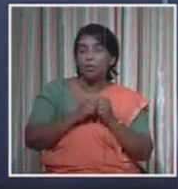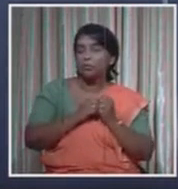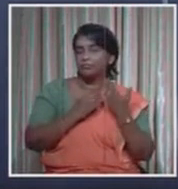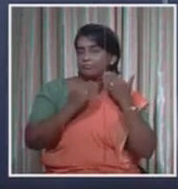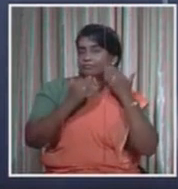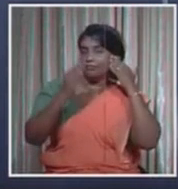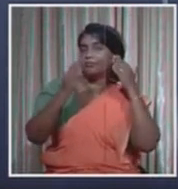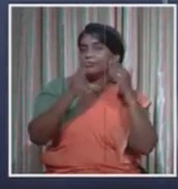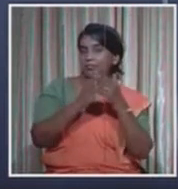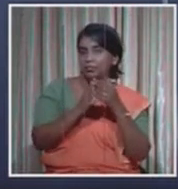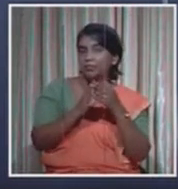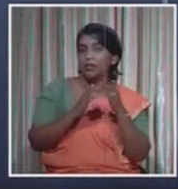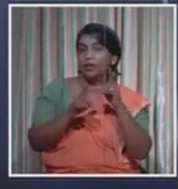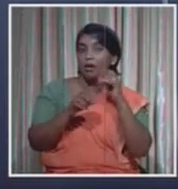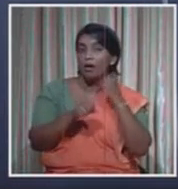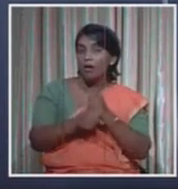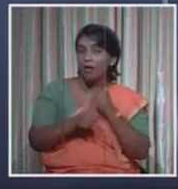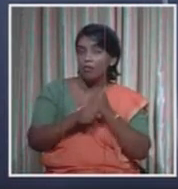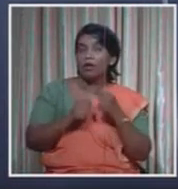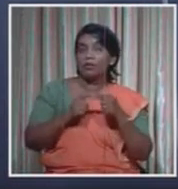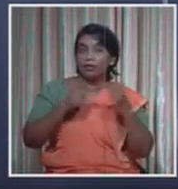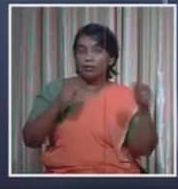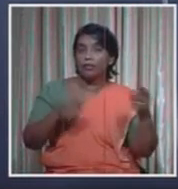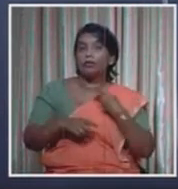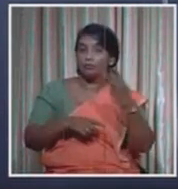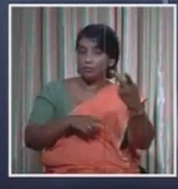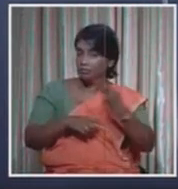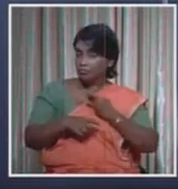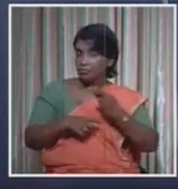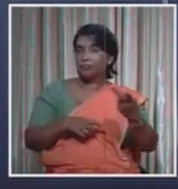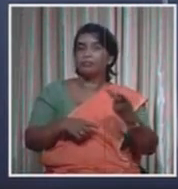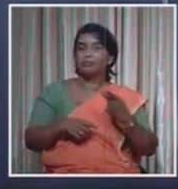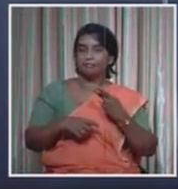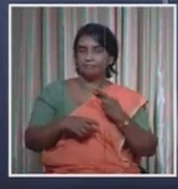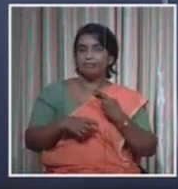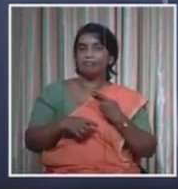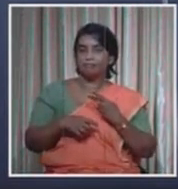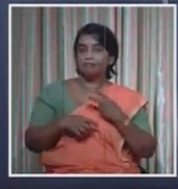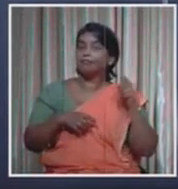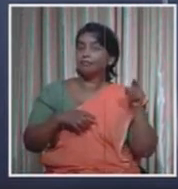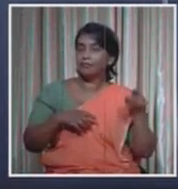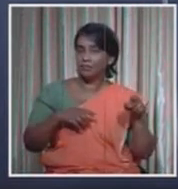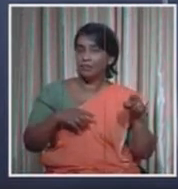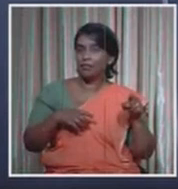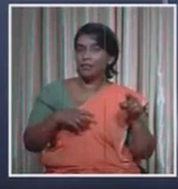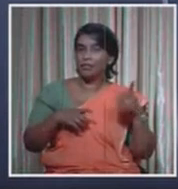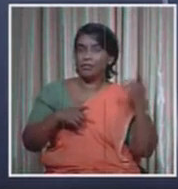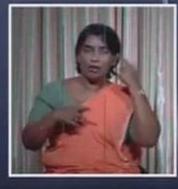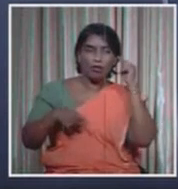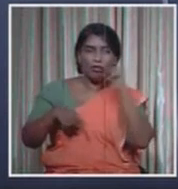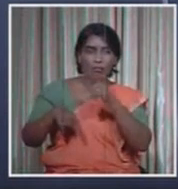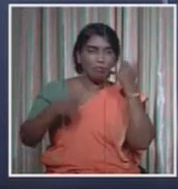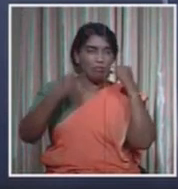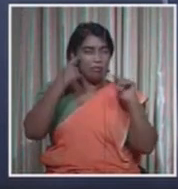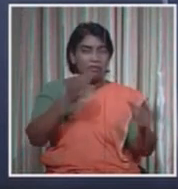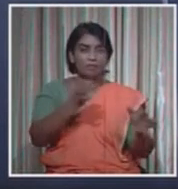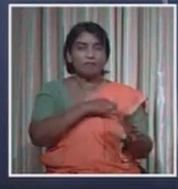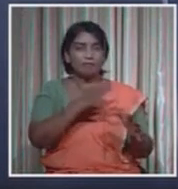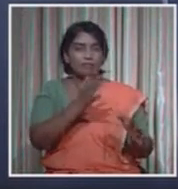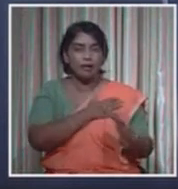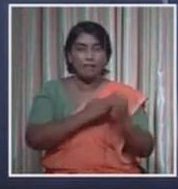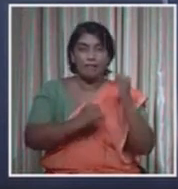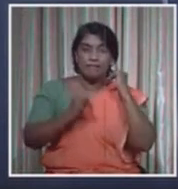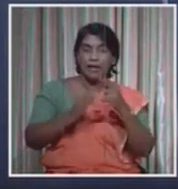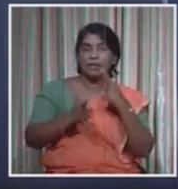වෙනවා. ආණ්ඩු පක්ෂයේ සහ විපක්ෂයේ දෙගොල්ලාගේම තියෙන මේ එකිනෙකා කරේ වෛරයෙන් ද්වේෂයෙන් බල